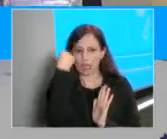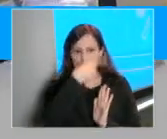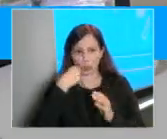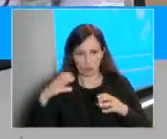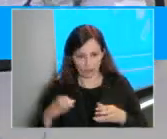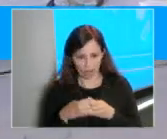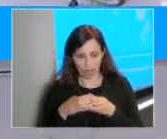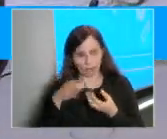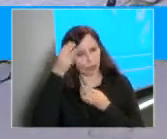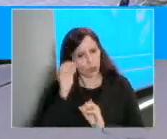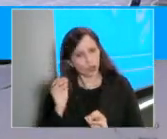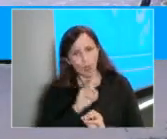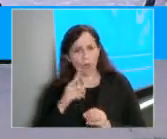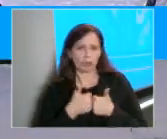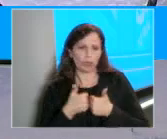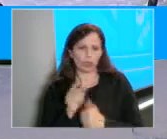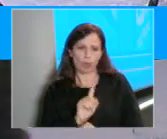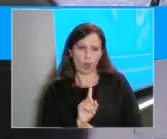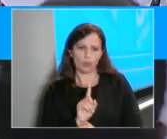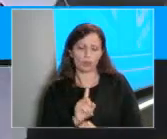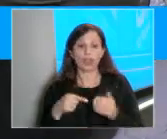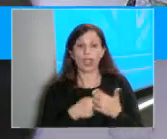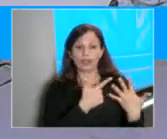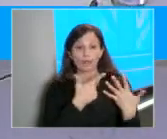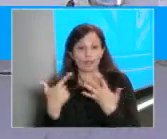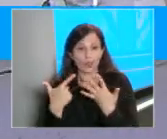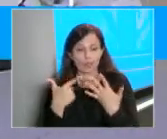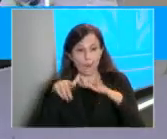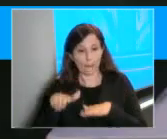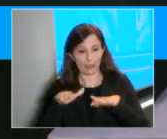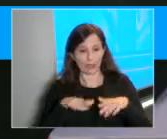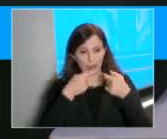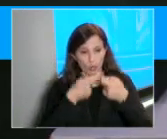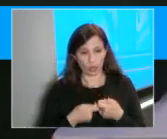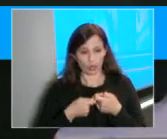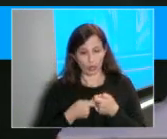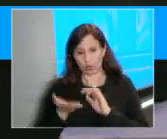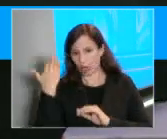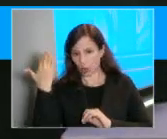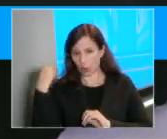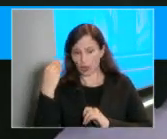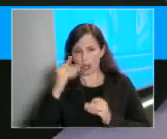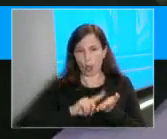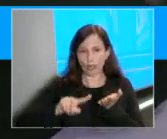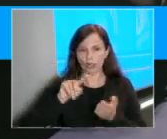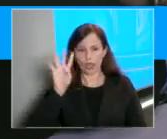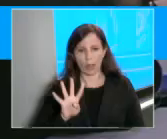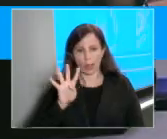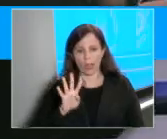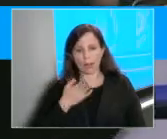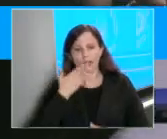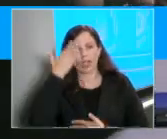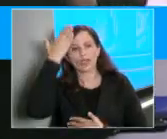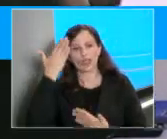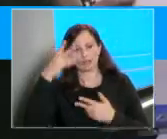לא רצים, ולכן שבעת המנדטים המשותפים שהיו אומרים להיות באפריל, בעזרת השם יהיו